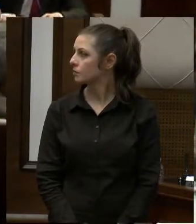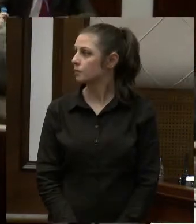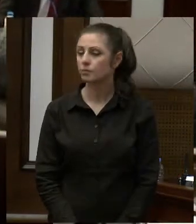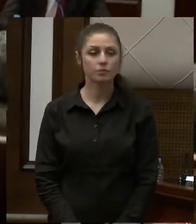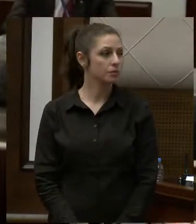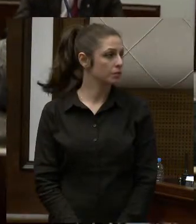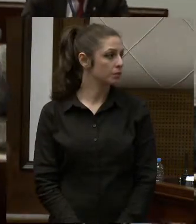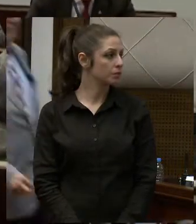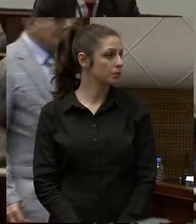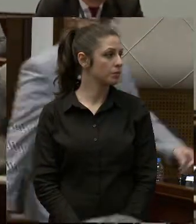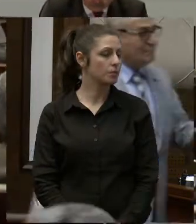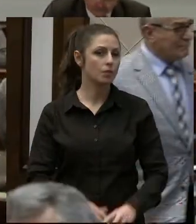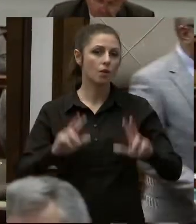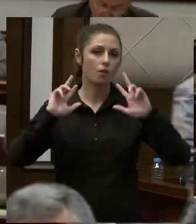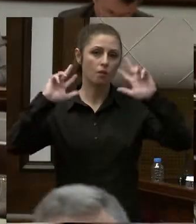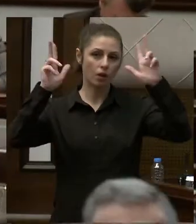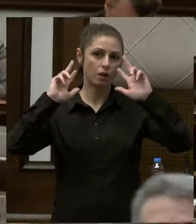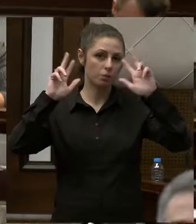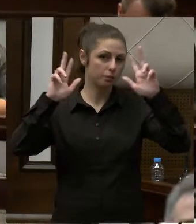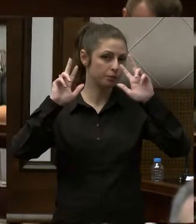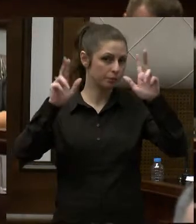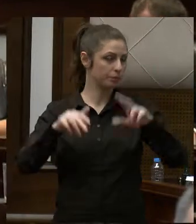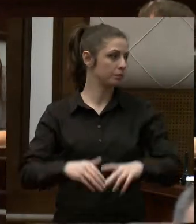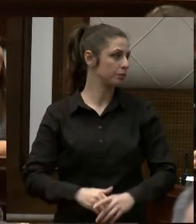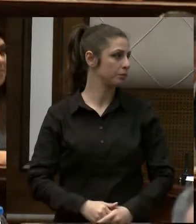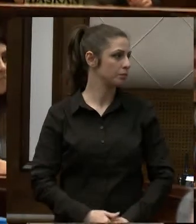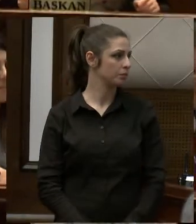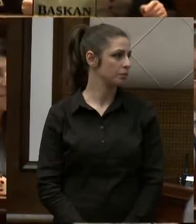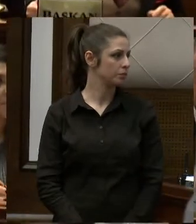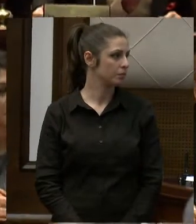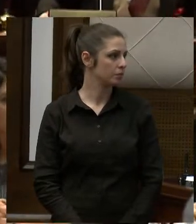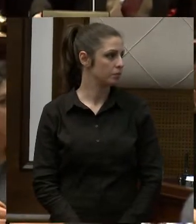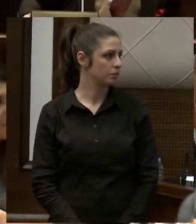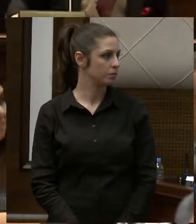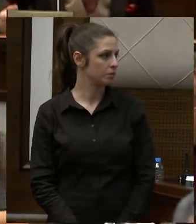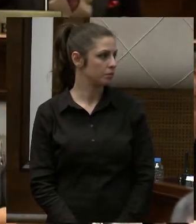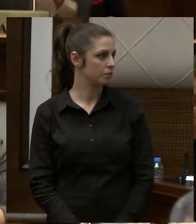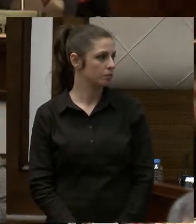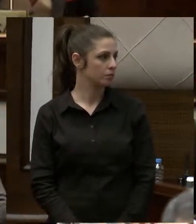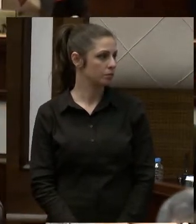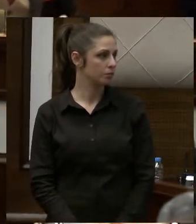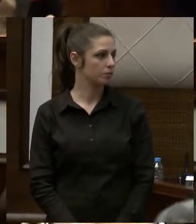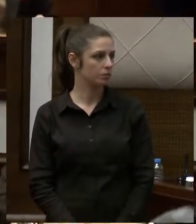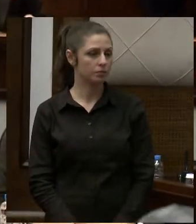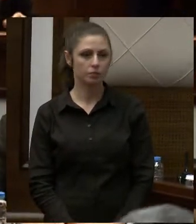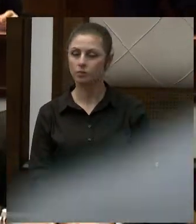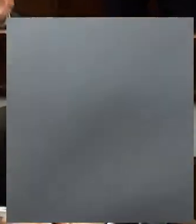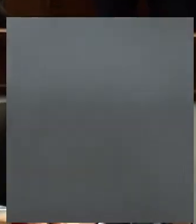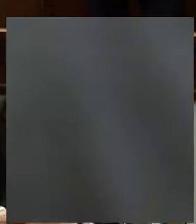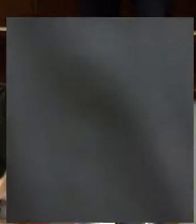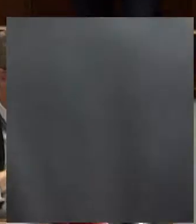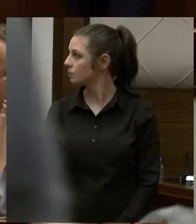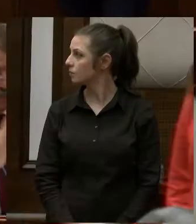Evet. Voleybol mu? Kim kardeşim? Kim? Kim? Buyurun